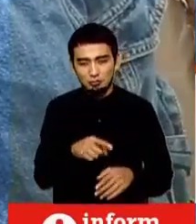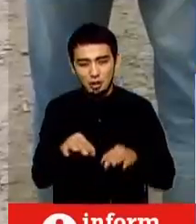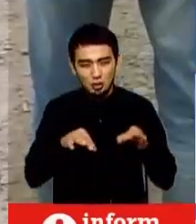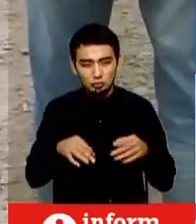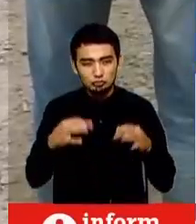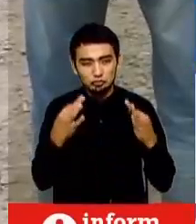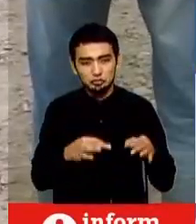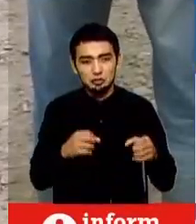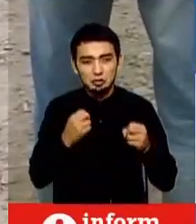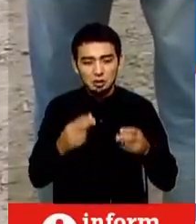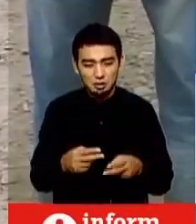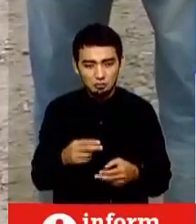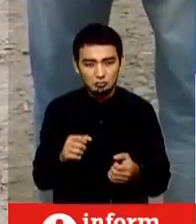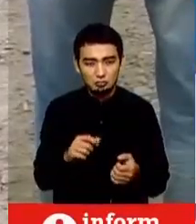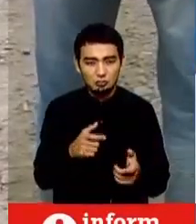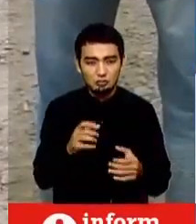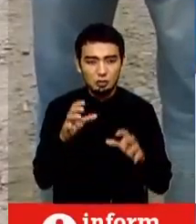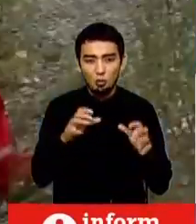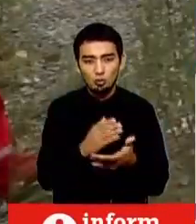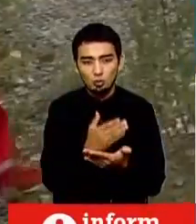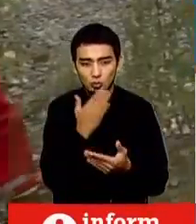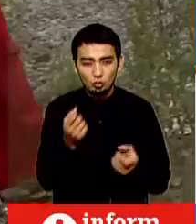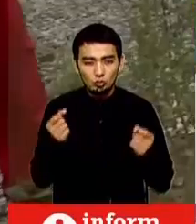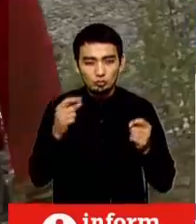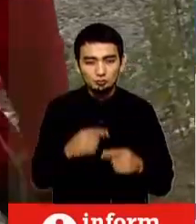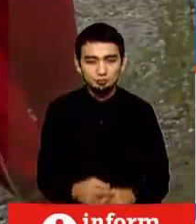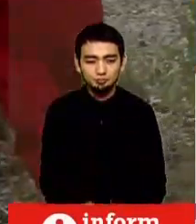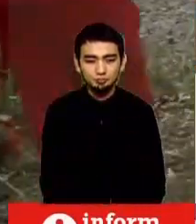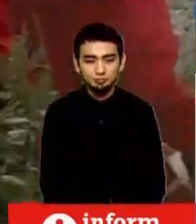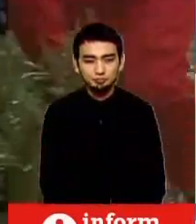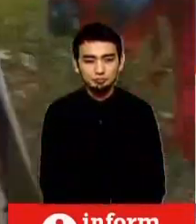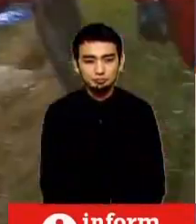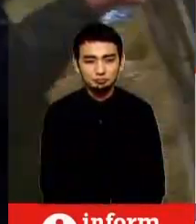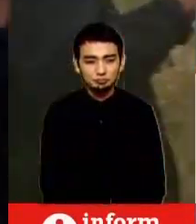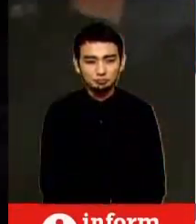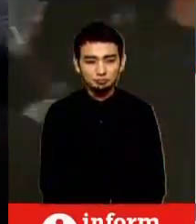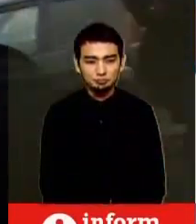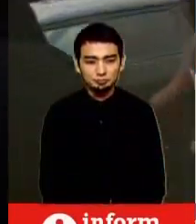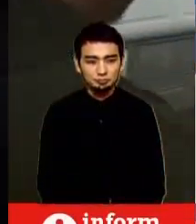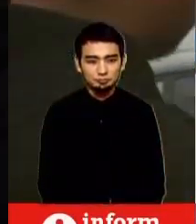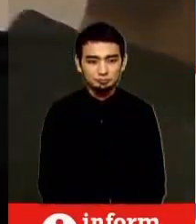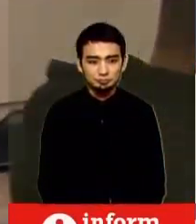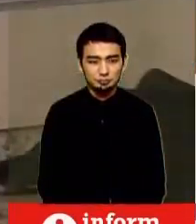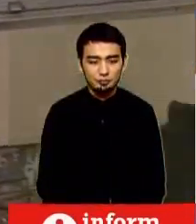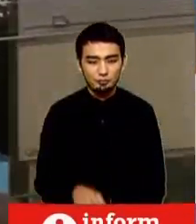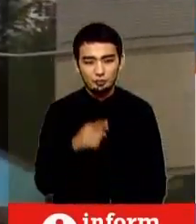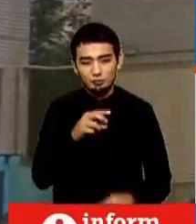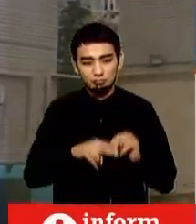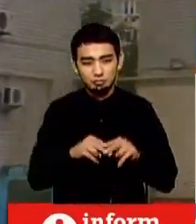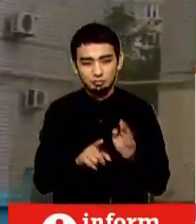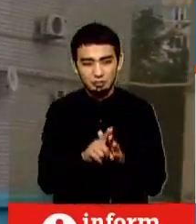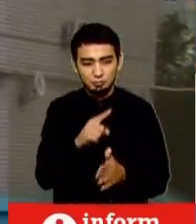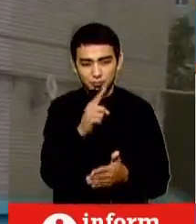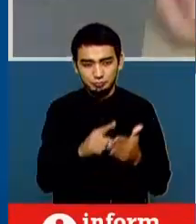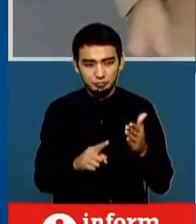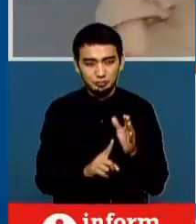на строительство, узнавали наши корреспонденты. Вот трещина. В результате чего? Может быть, это трещина в